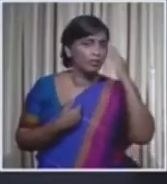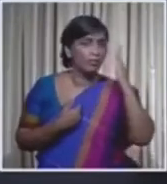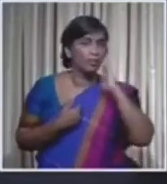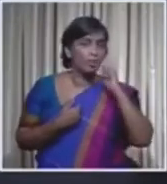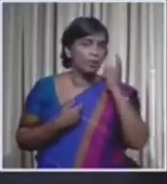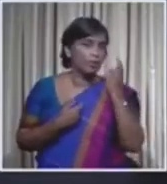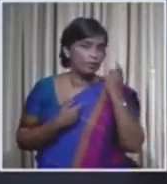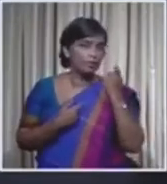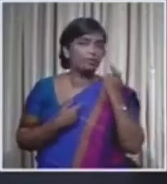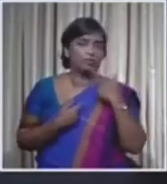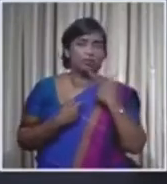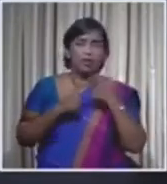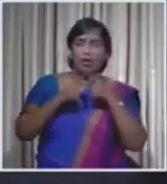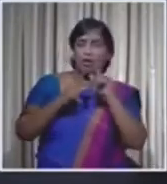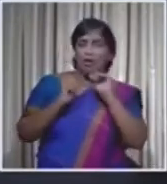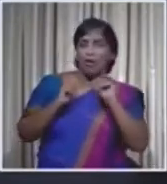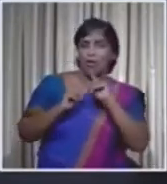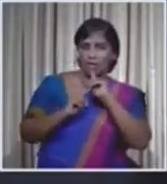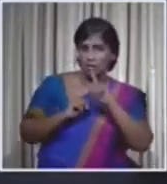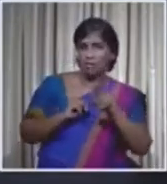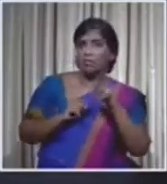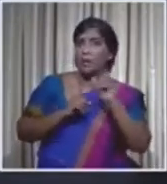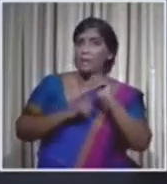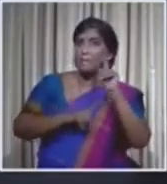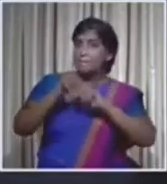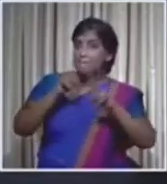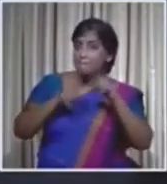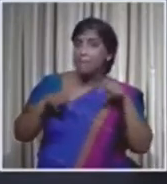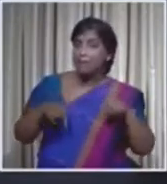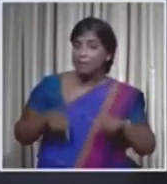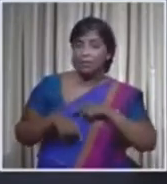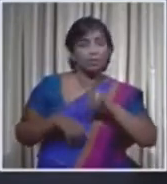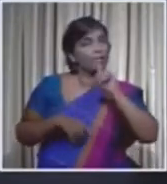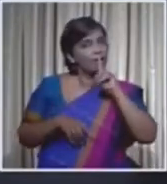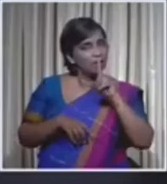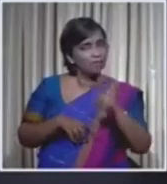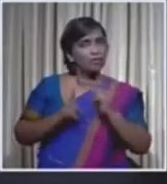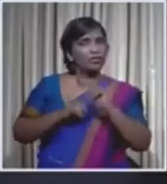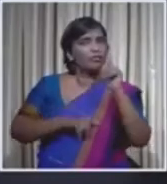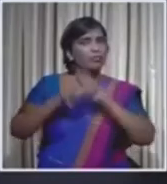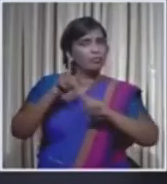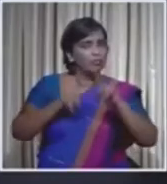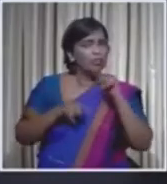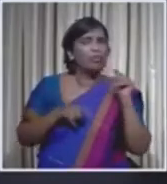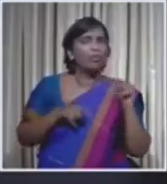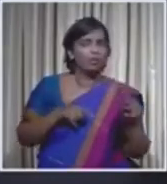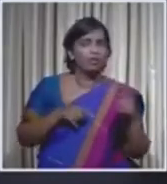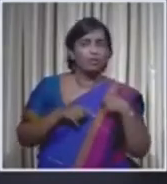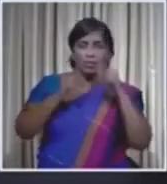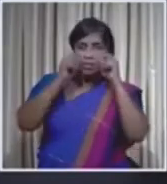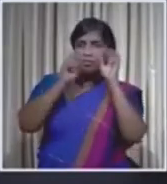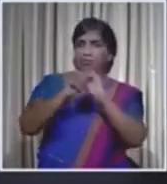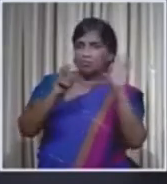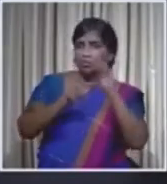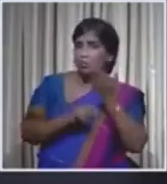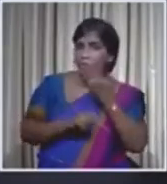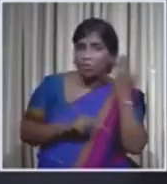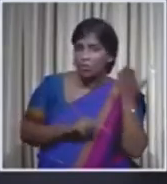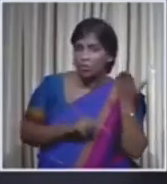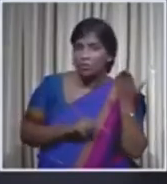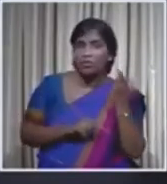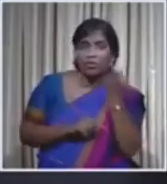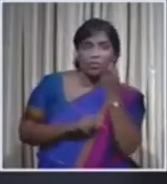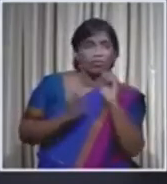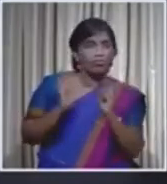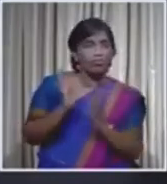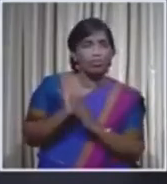विनिमय एक्सचेंज रेट अंत पार्लिमेंट मेथ हाँ पार्लिमेंट अभी धनवत्कान पुलवांद मूल्य